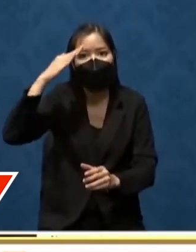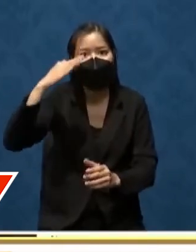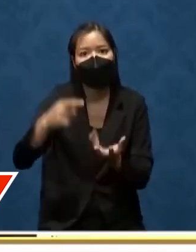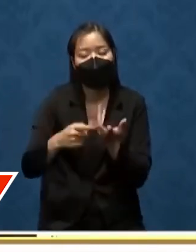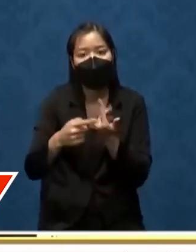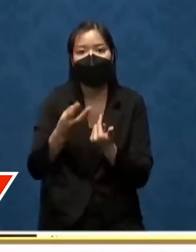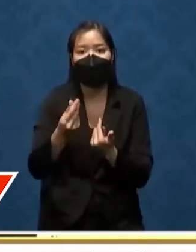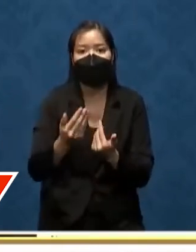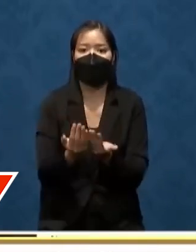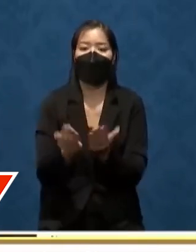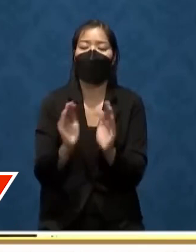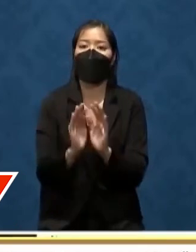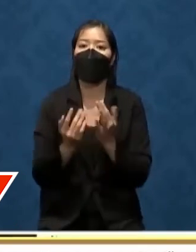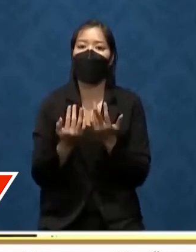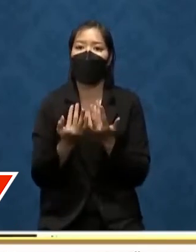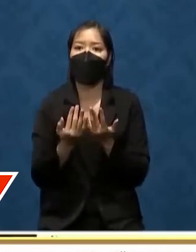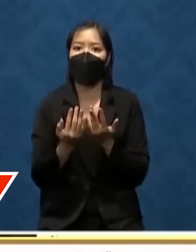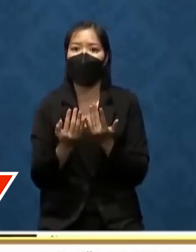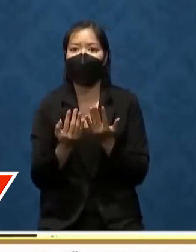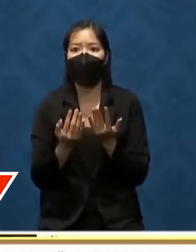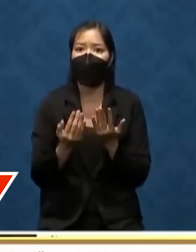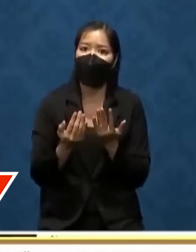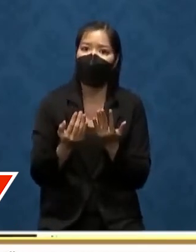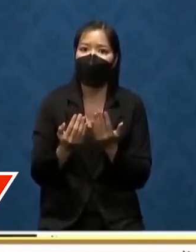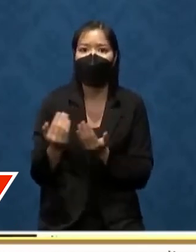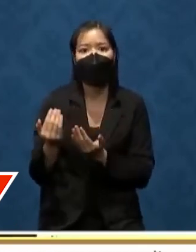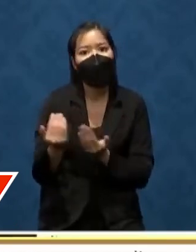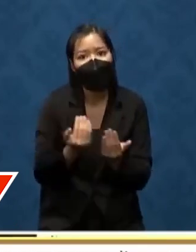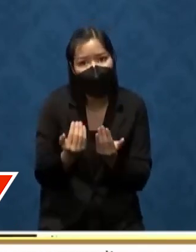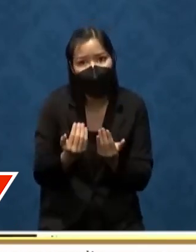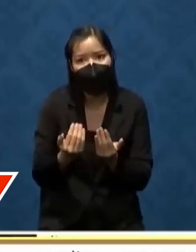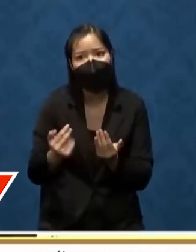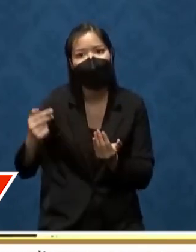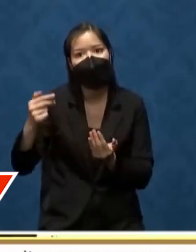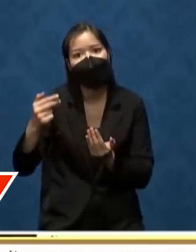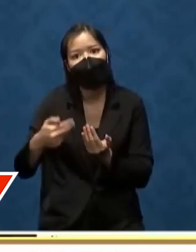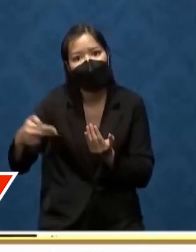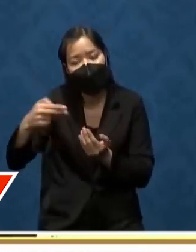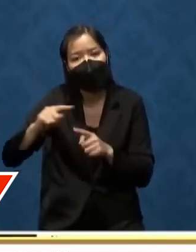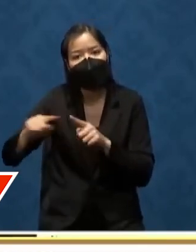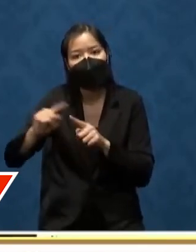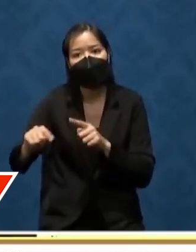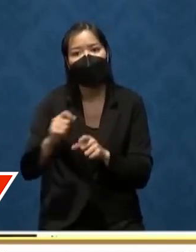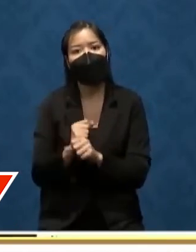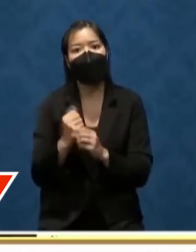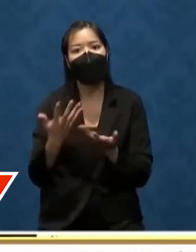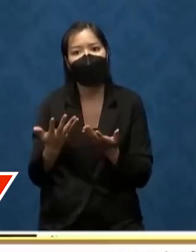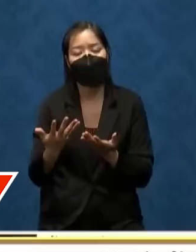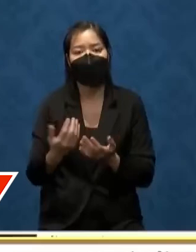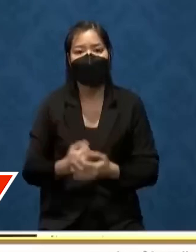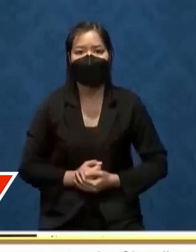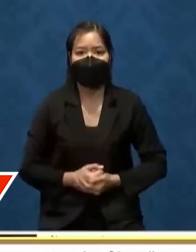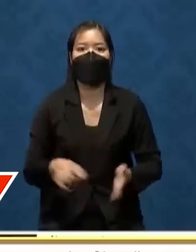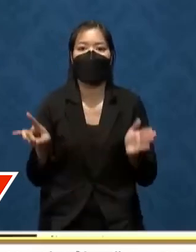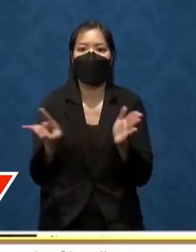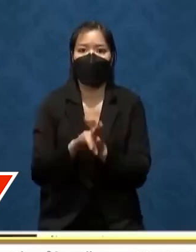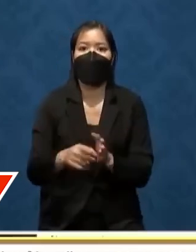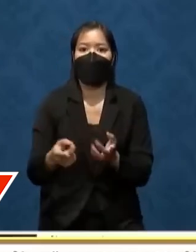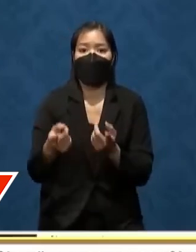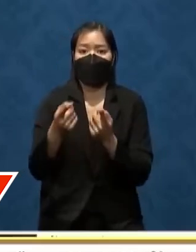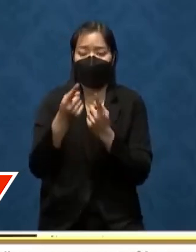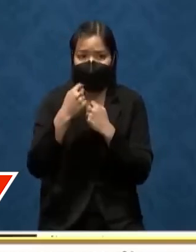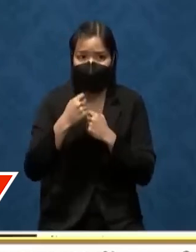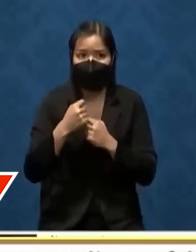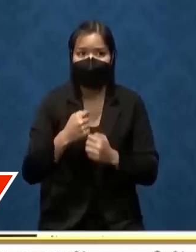บลูกหานเขาจะเปนอย่ไร, ประเด็นนี้ท่ต้องตอบ.และนี่คือรอบสดท้าย ทอยากจะให้ท่านตอบ และคำตอบของท่าน